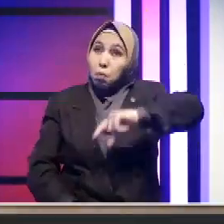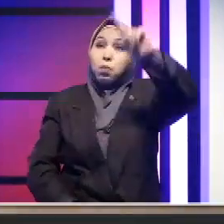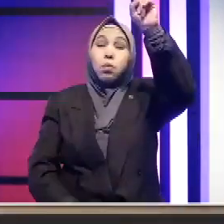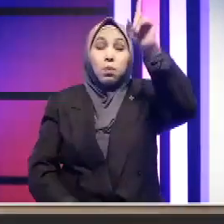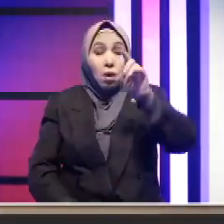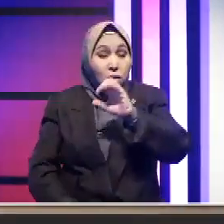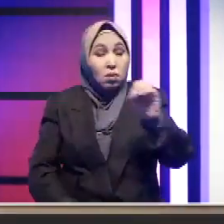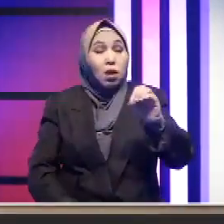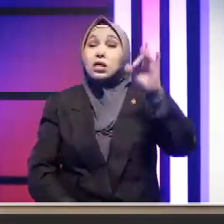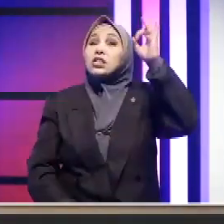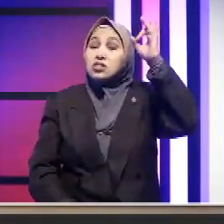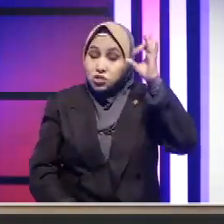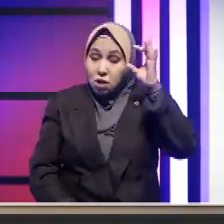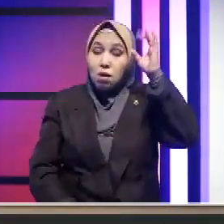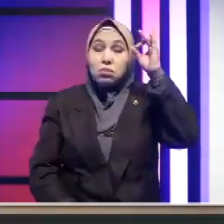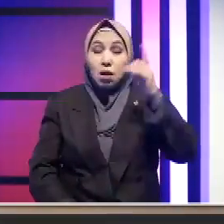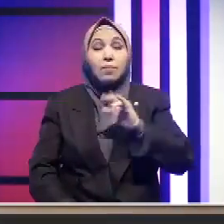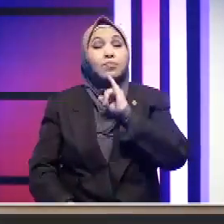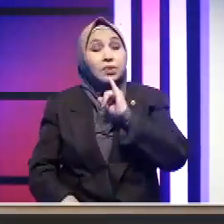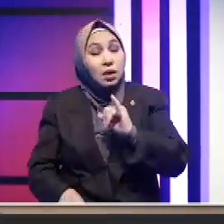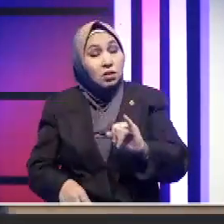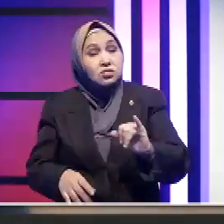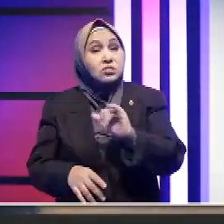Kiwil Insyaallah is